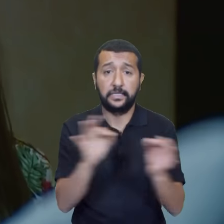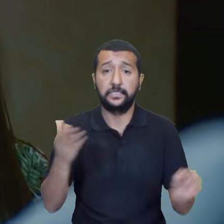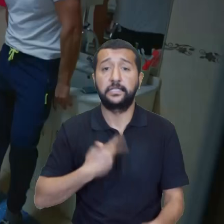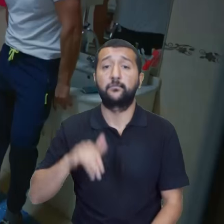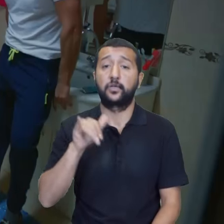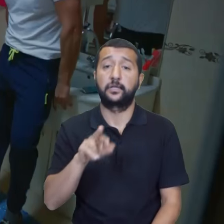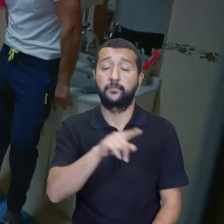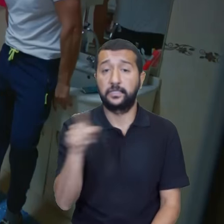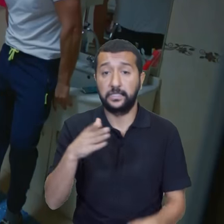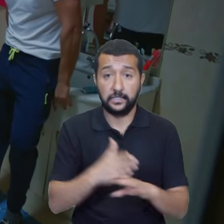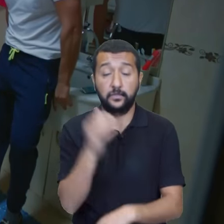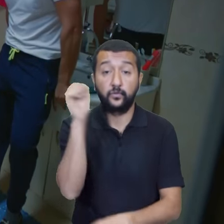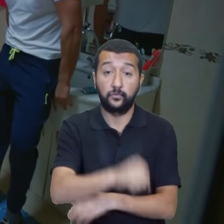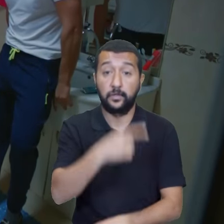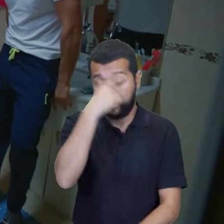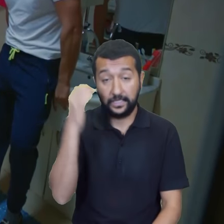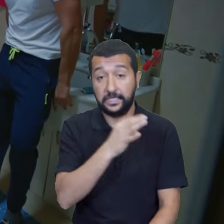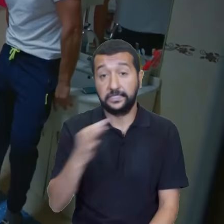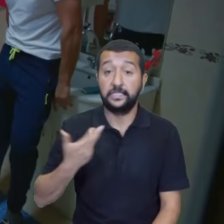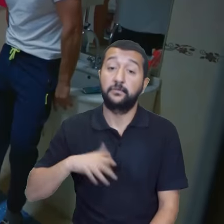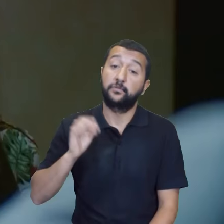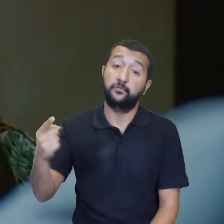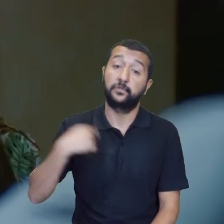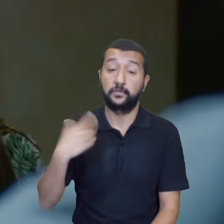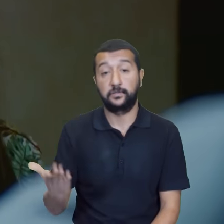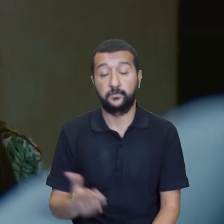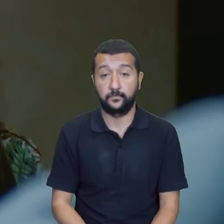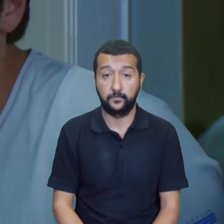sevmiyor gibisiniz. Sanki düşman... Belki de hiç sevmemişizdir Sevda.